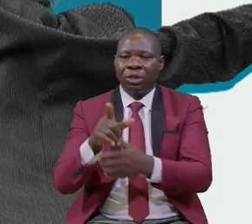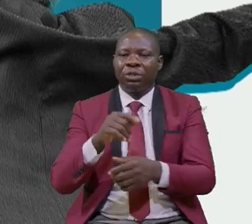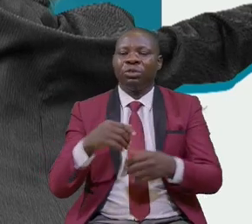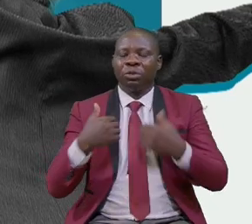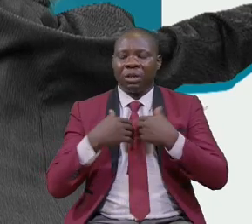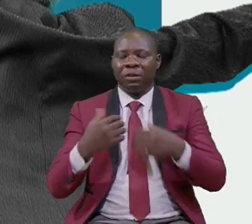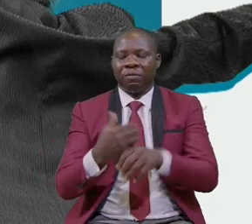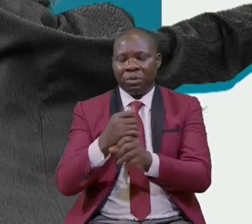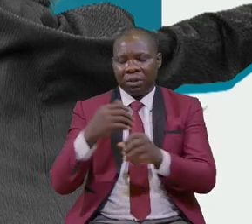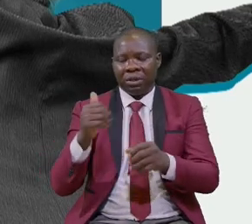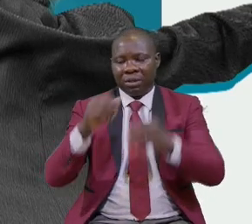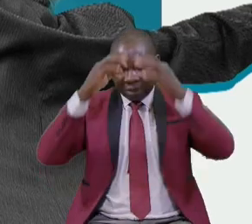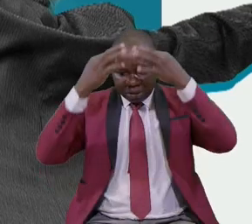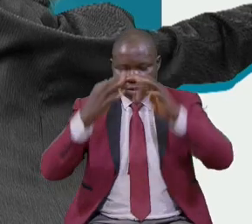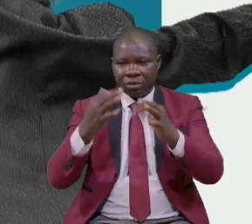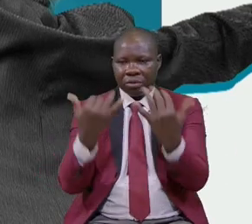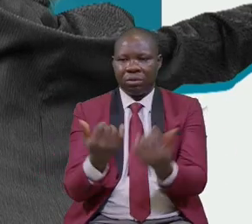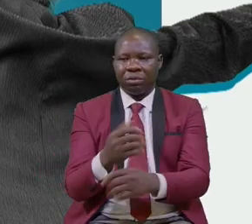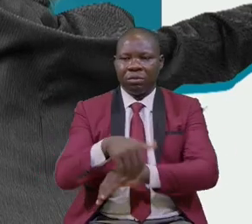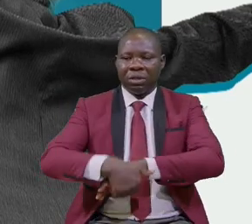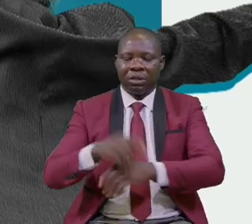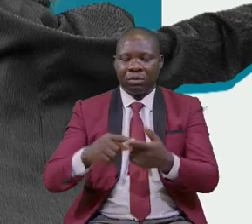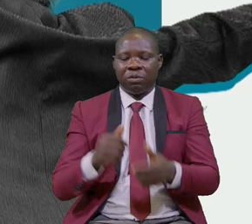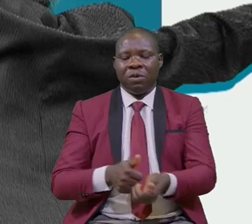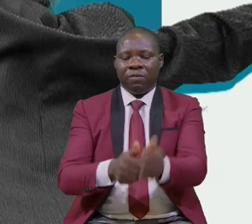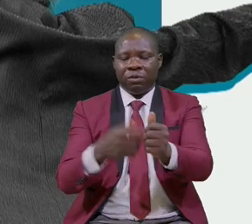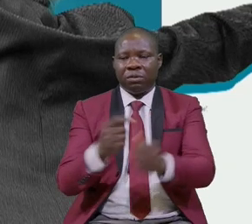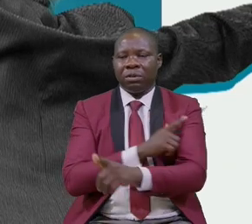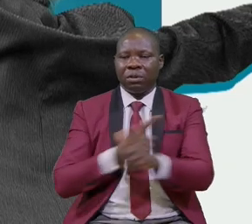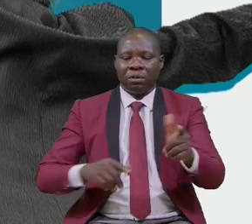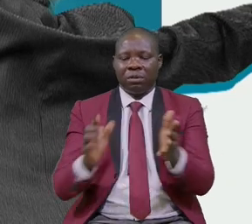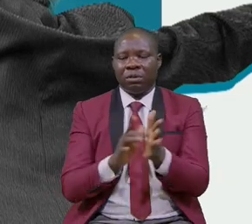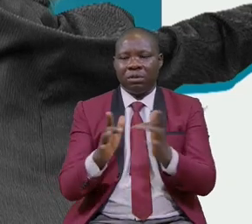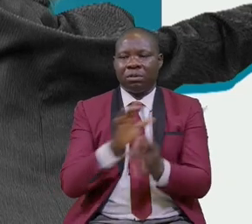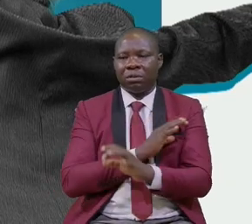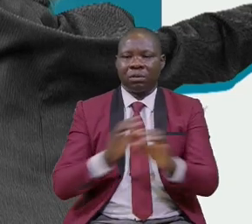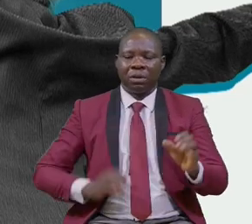Vous avez pris une décision ce soir de suivre le Seigneur Jésus.